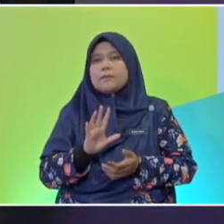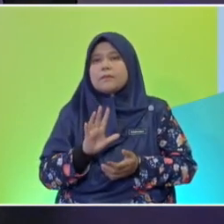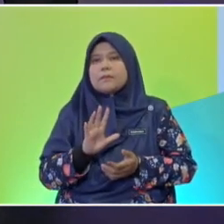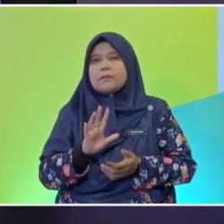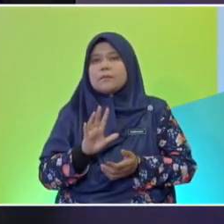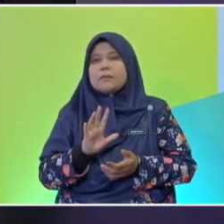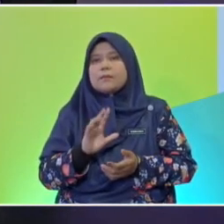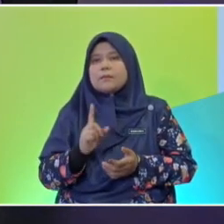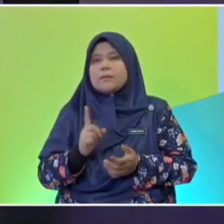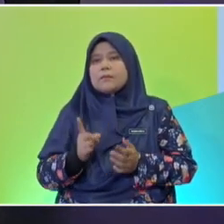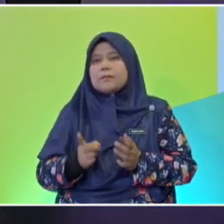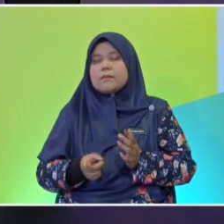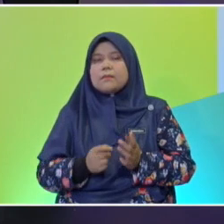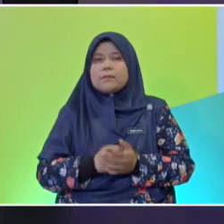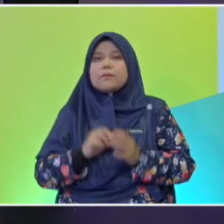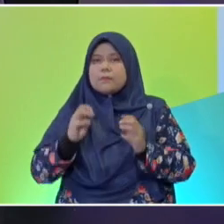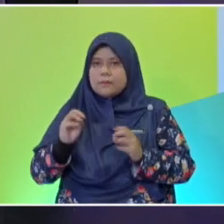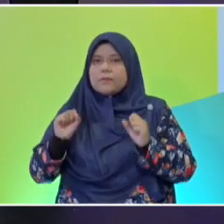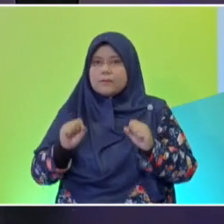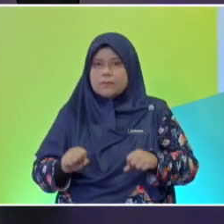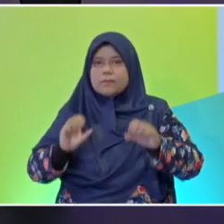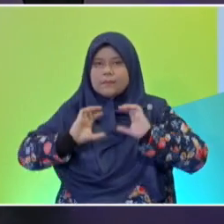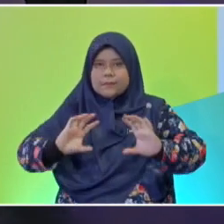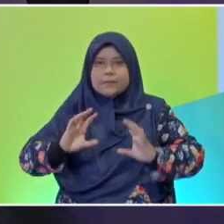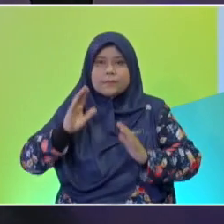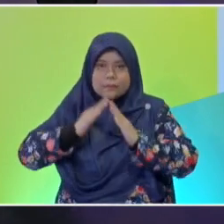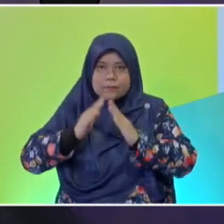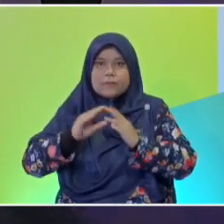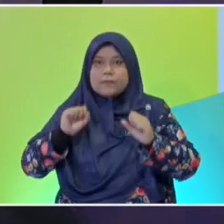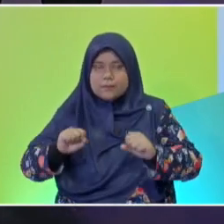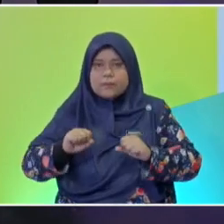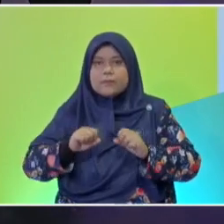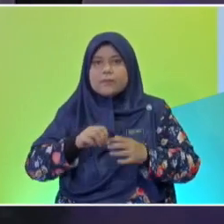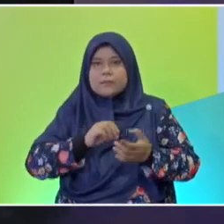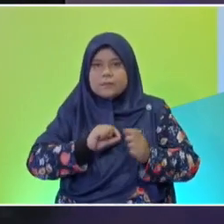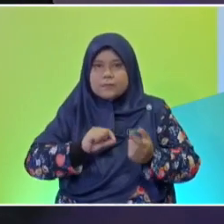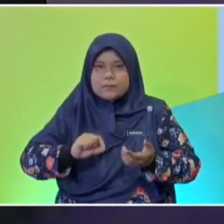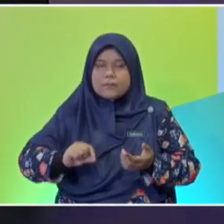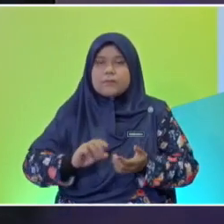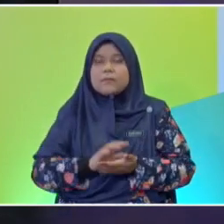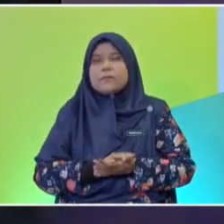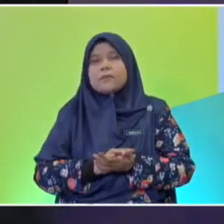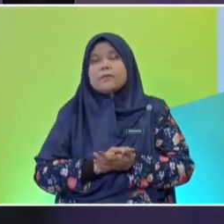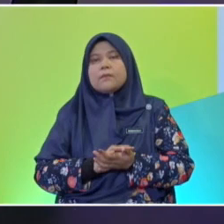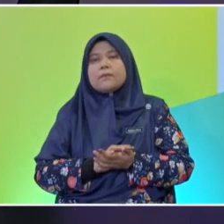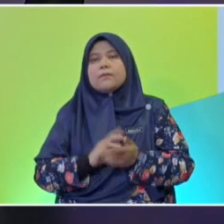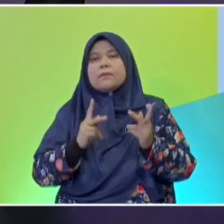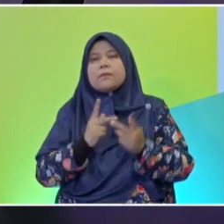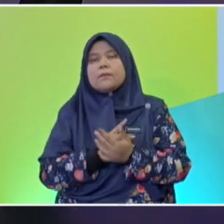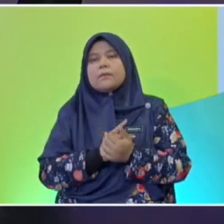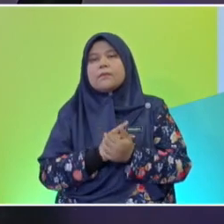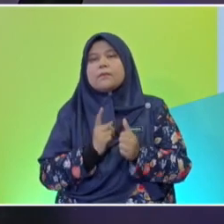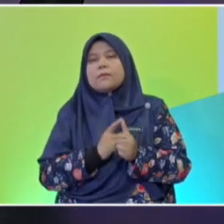oke oke mudah-mudahan di rumah pun boleh Coba jawab dan juga jarak silang